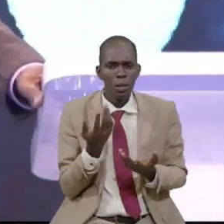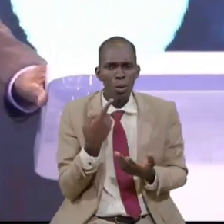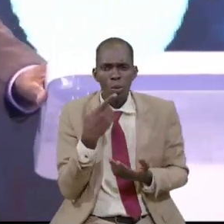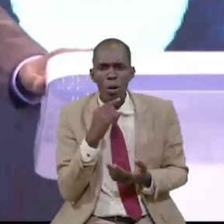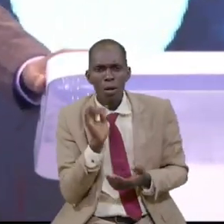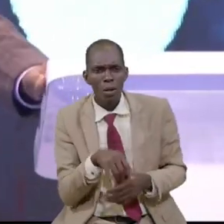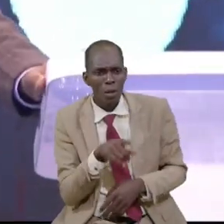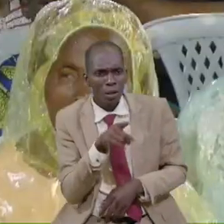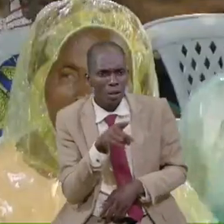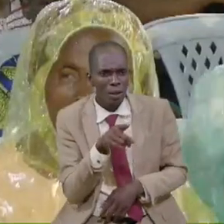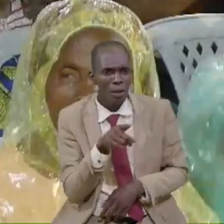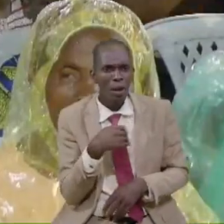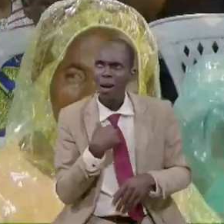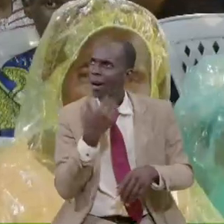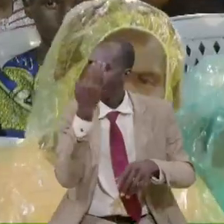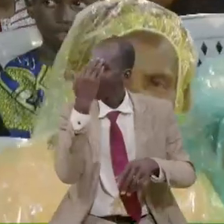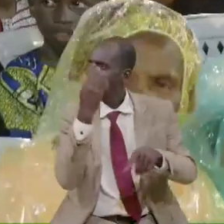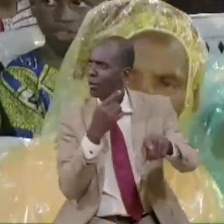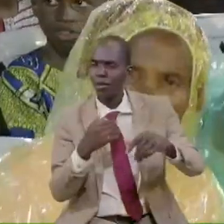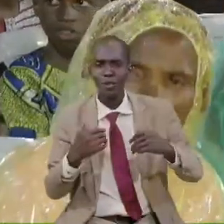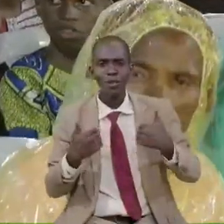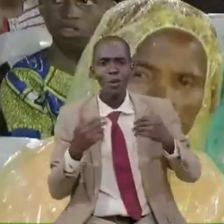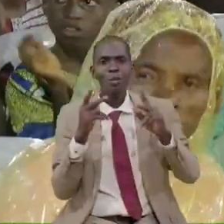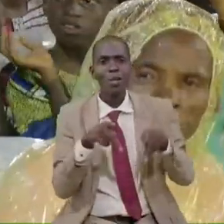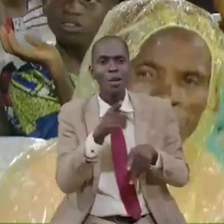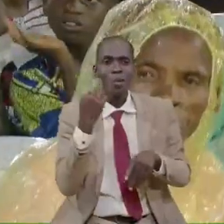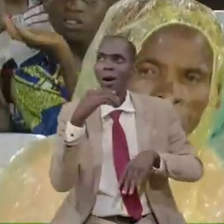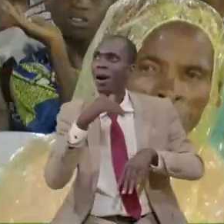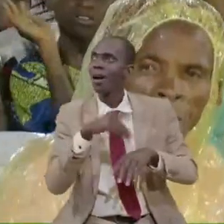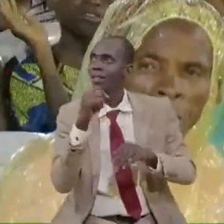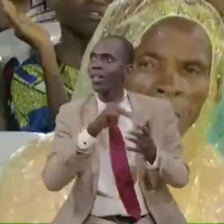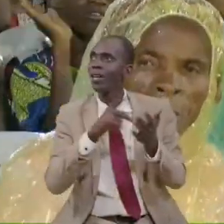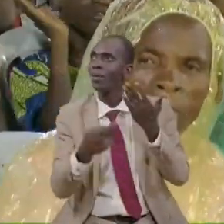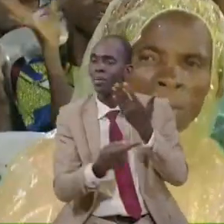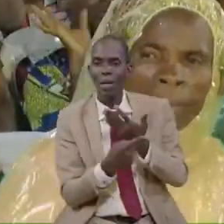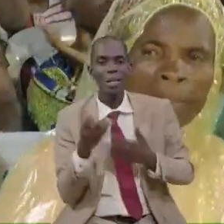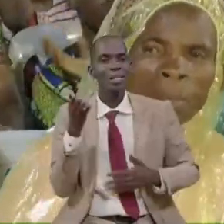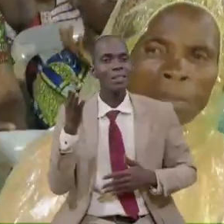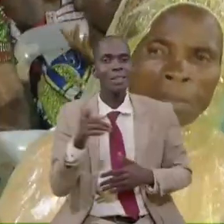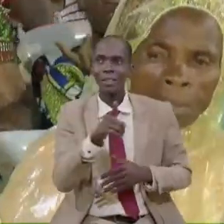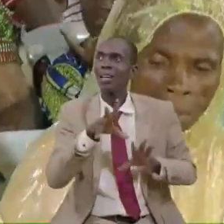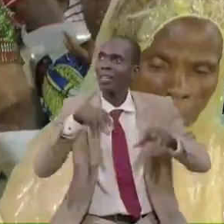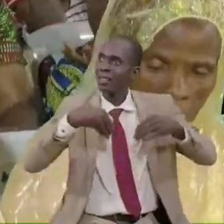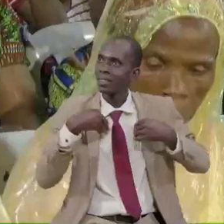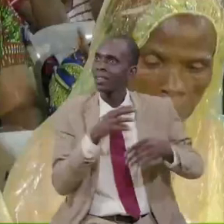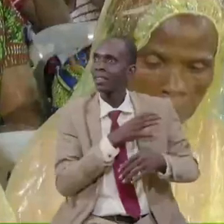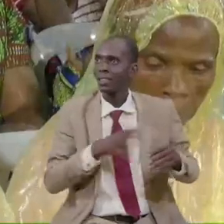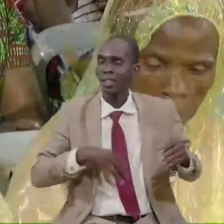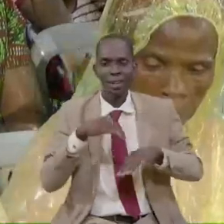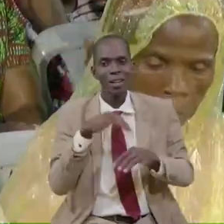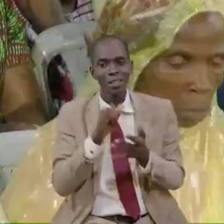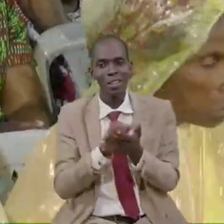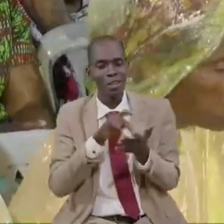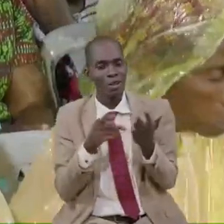ça? Et que voici le jeune homme là. Ah, il était à la croisade. Il a donné sa vie au Seigneur. Et